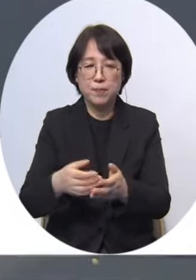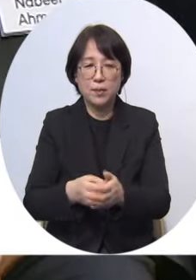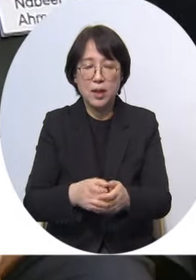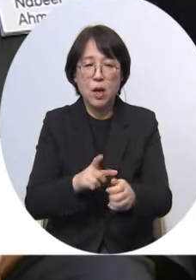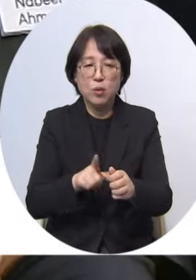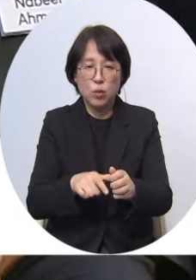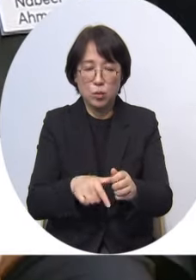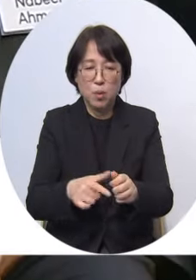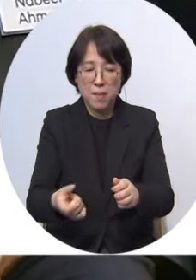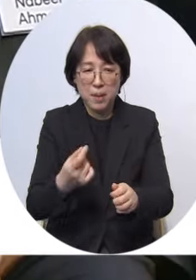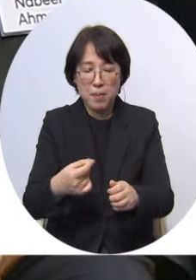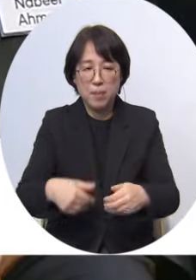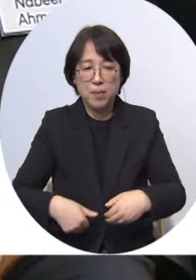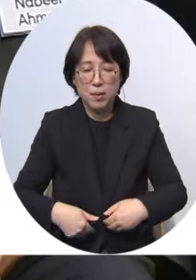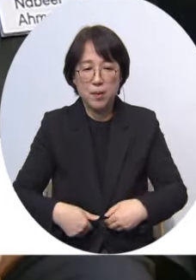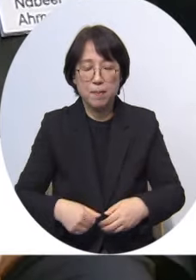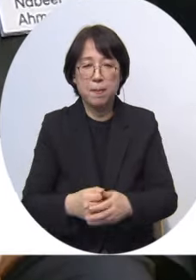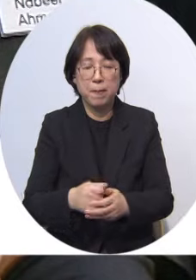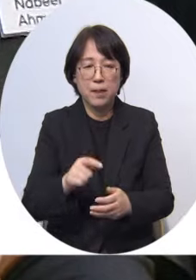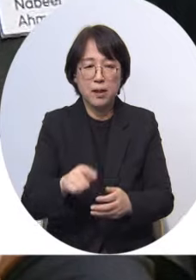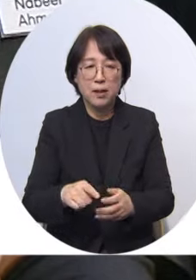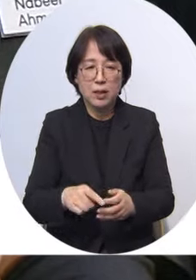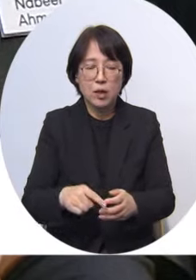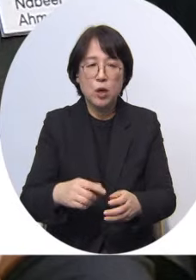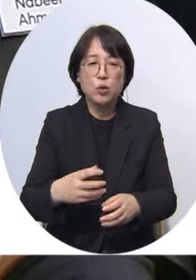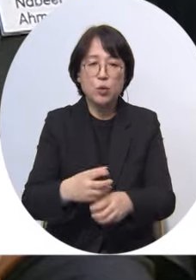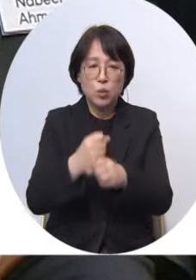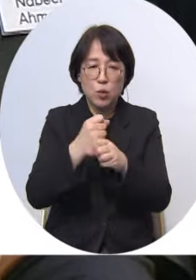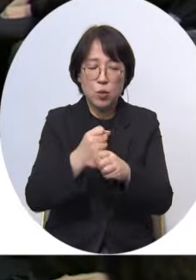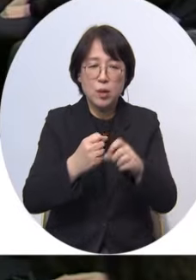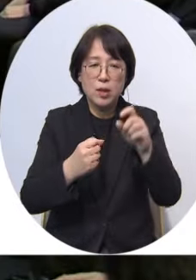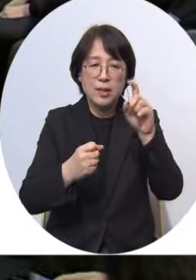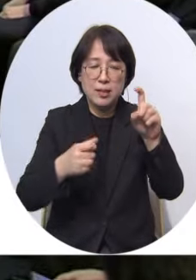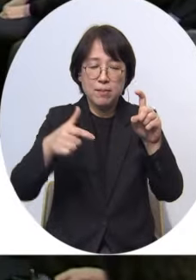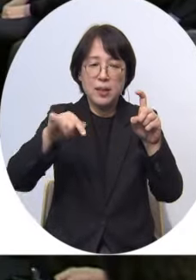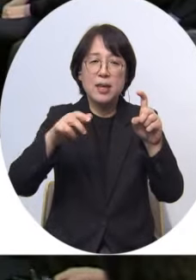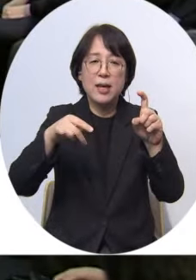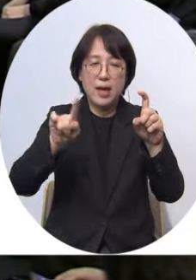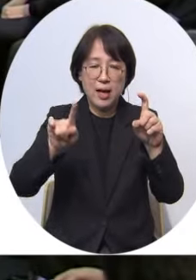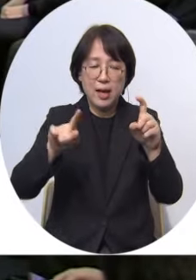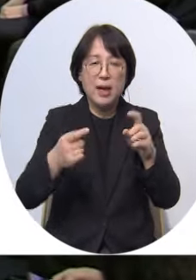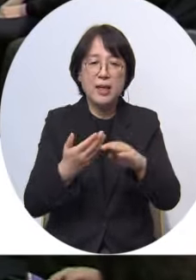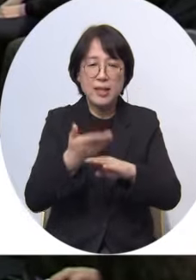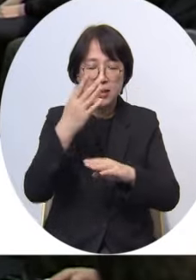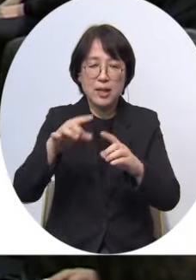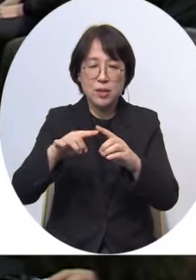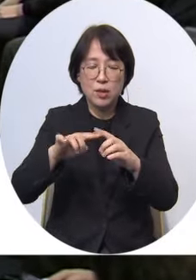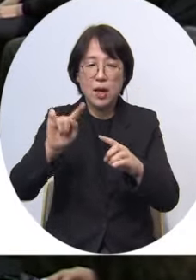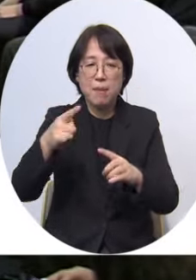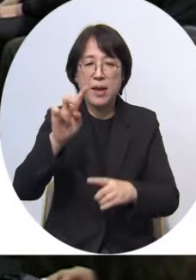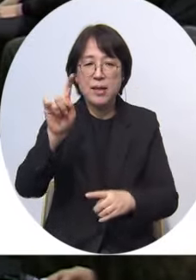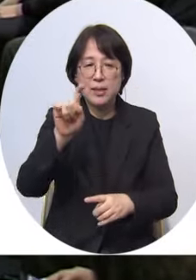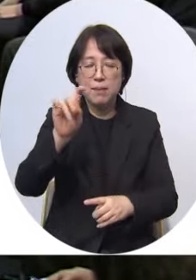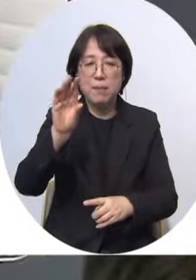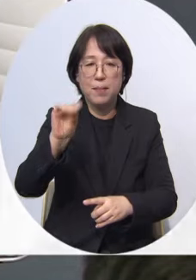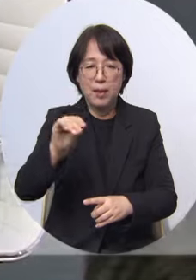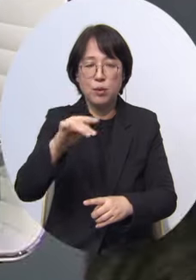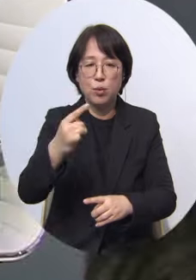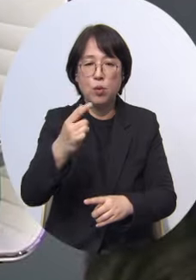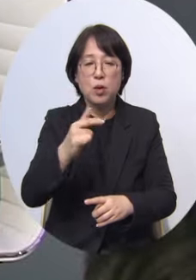조성 중인 용인을 비롯한 산단에는 총 10기가와트 이상의 전력과 하루 110만 톤가량의 용수가 추가로